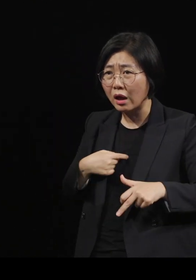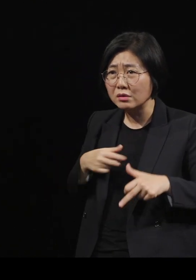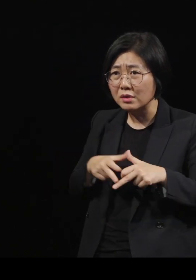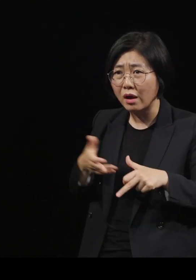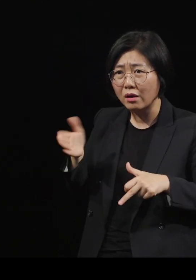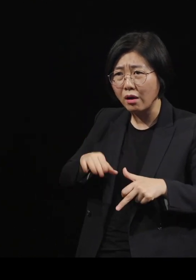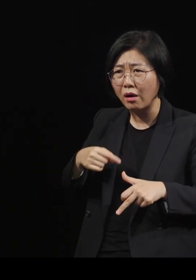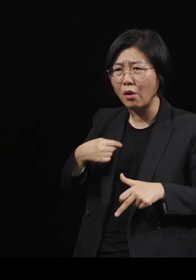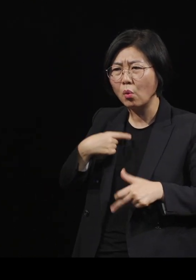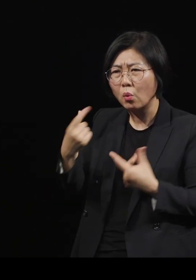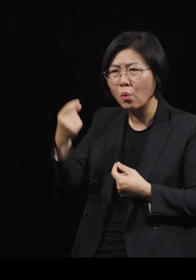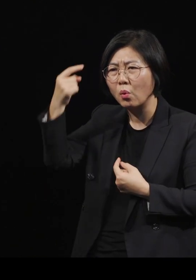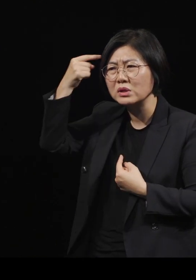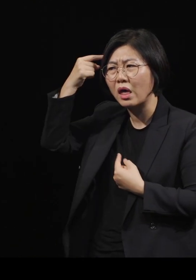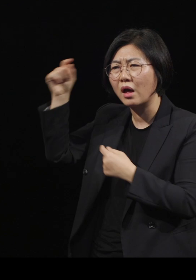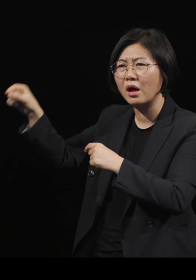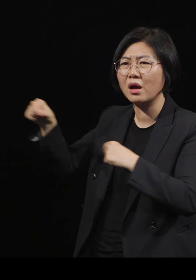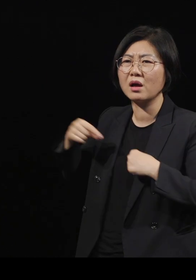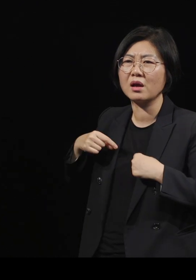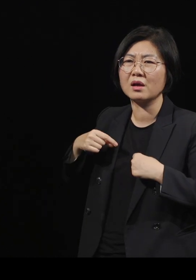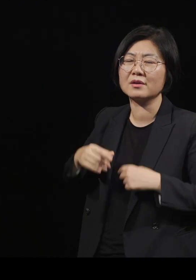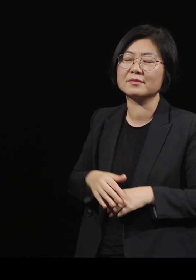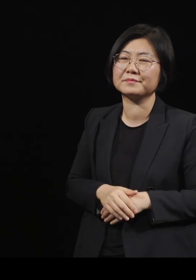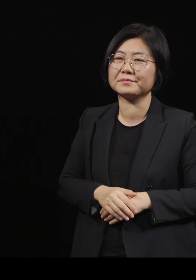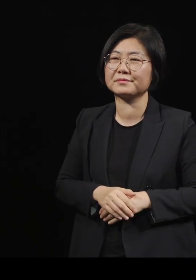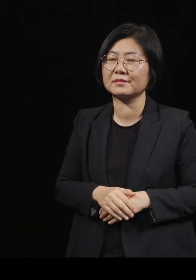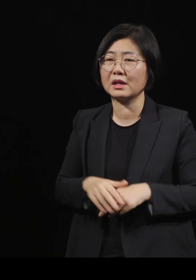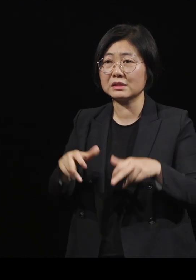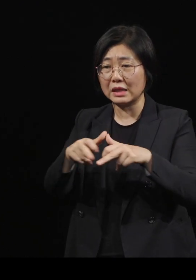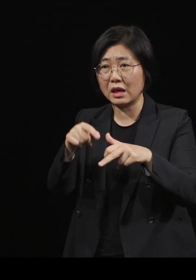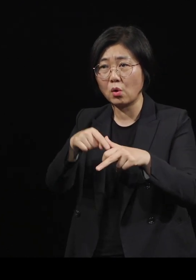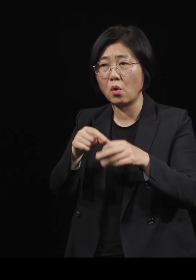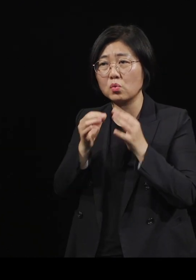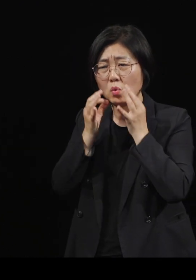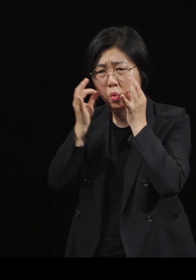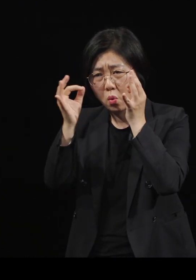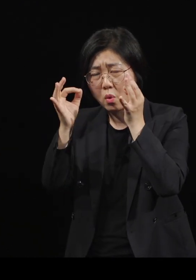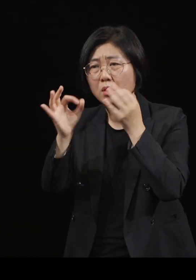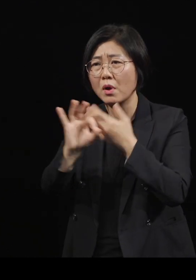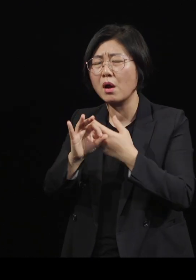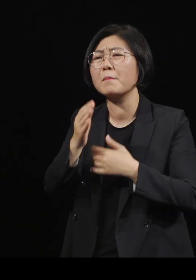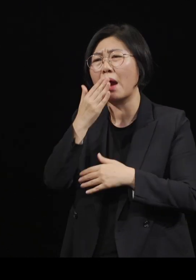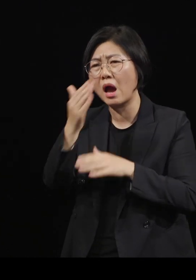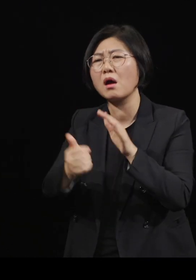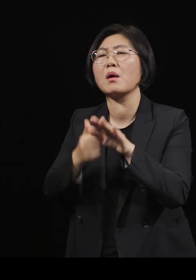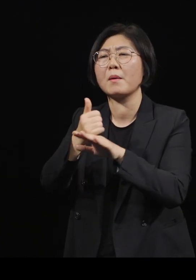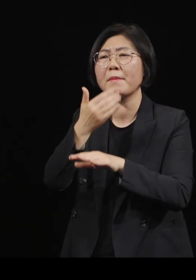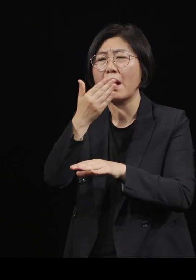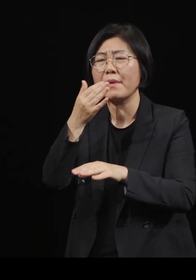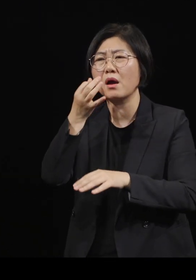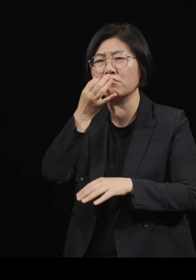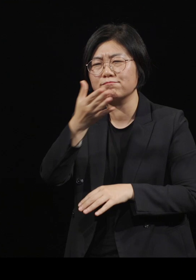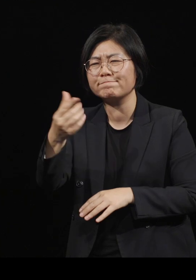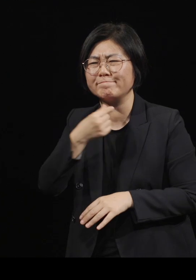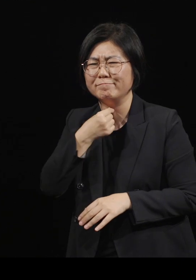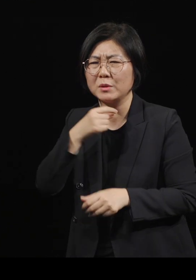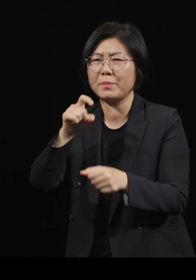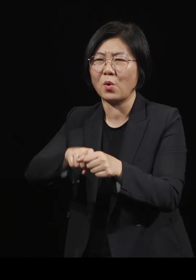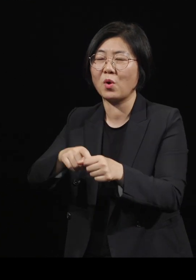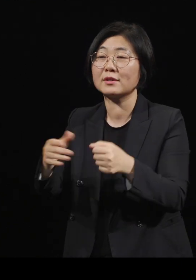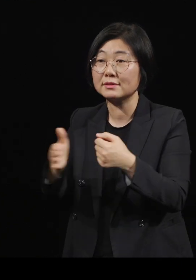장애인인데 말이죠. 그래서 장애인도 노력하면 이렇게 될 수 있다라는 걸 좀 보여주고